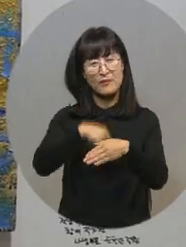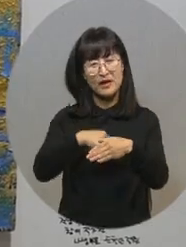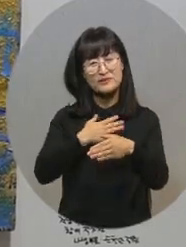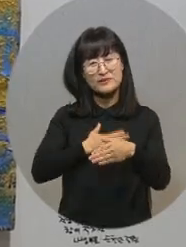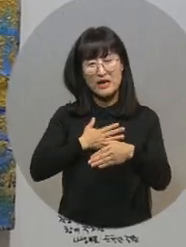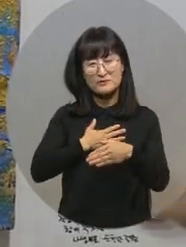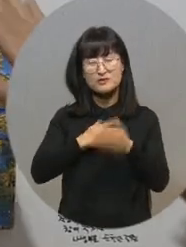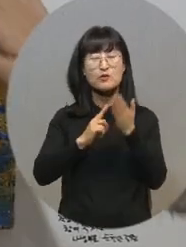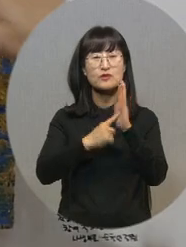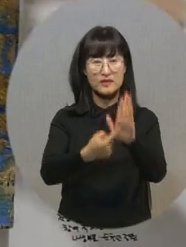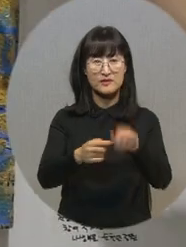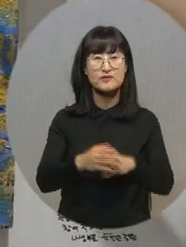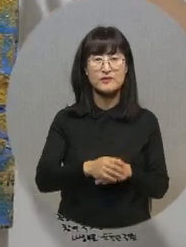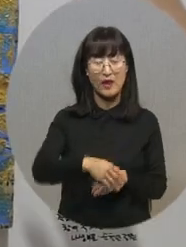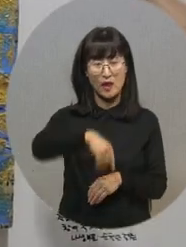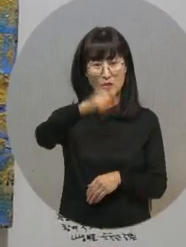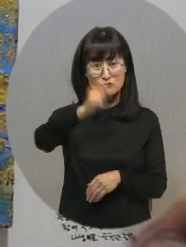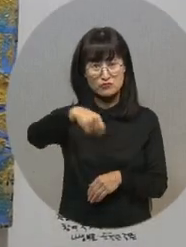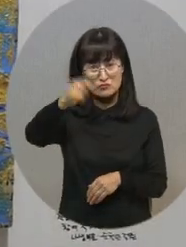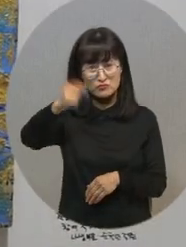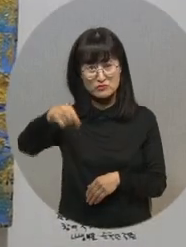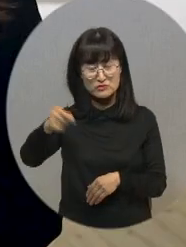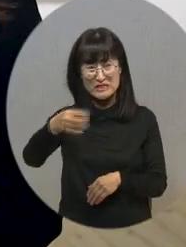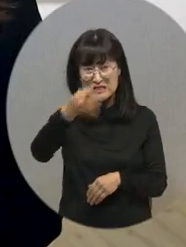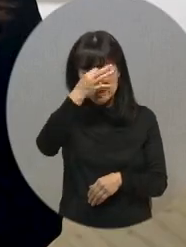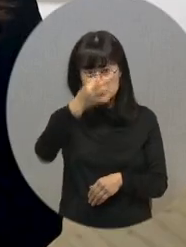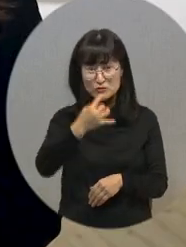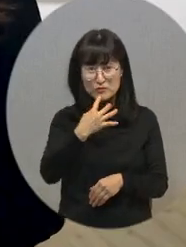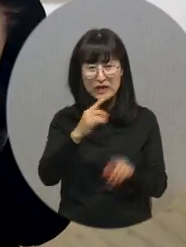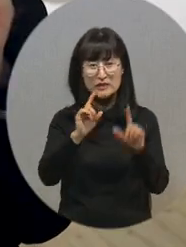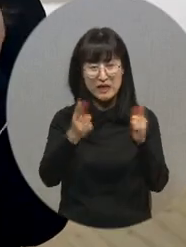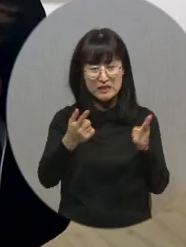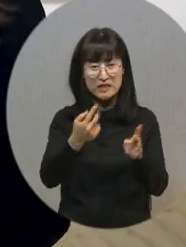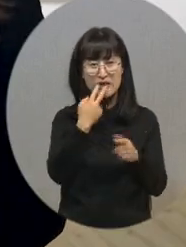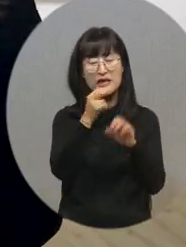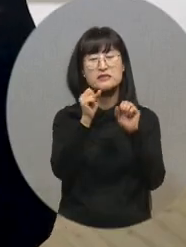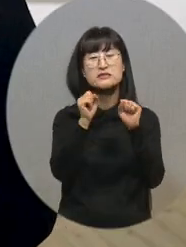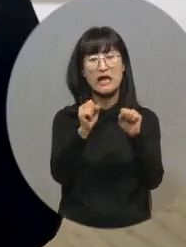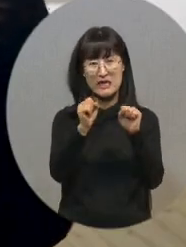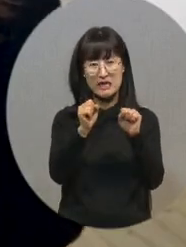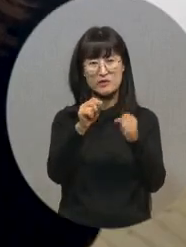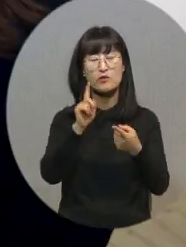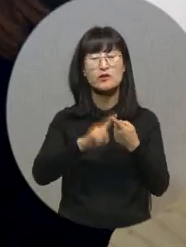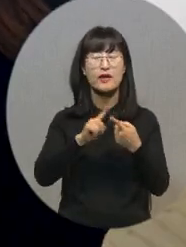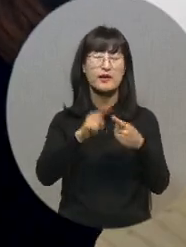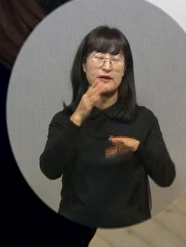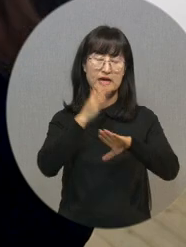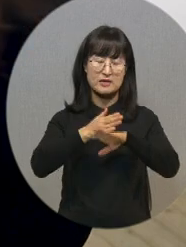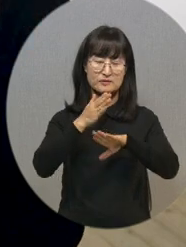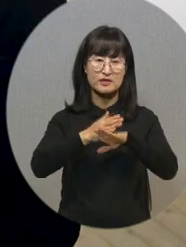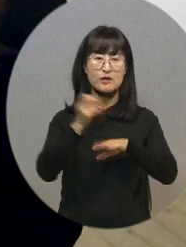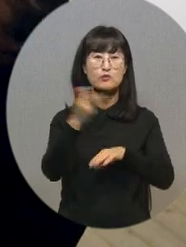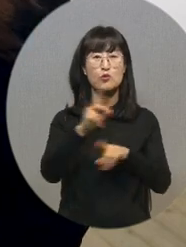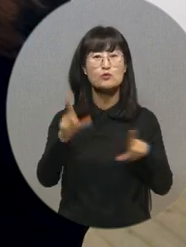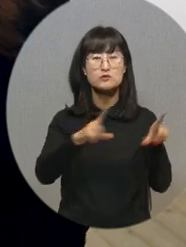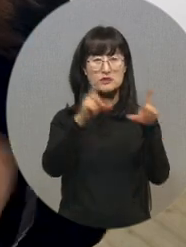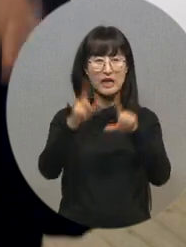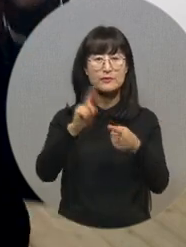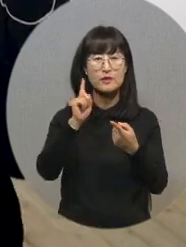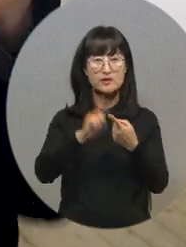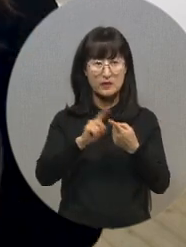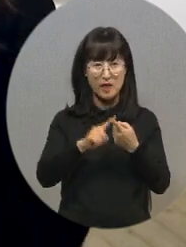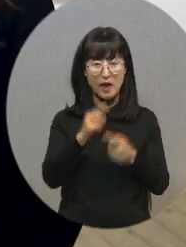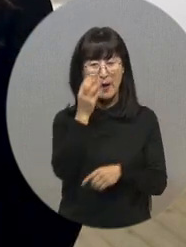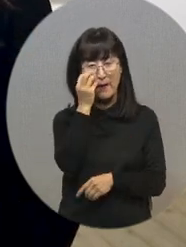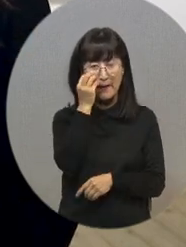문경희 작가의 붓질은 단순한 기술을 넘어 살아있음에 대한 감사와 삶에 대한